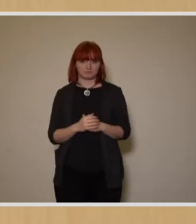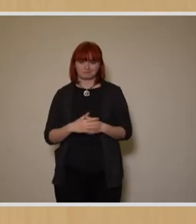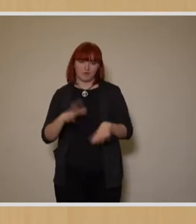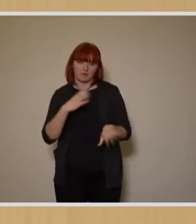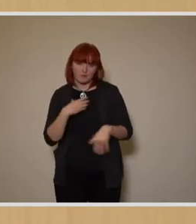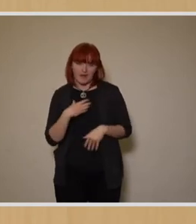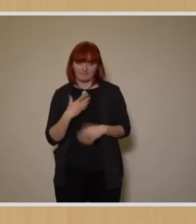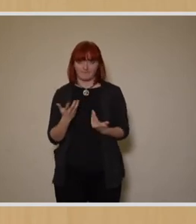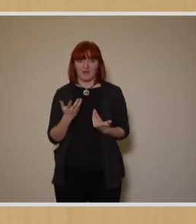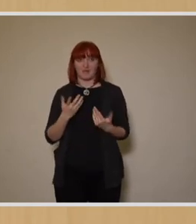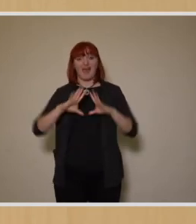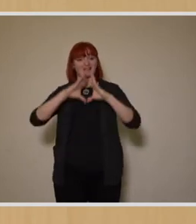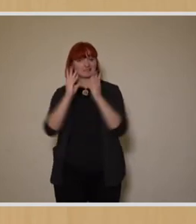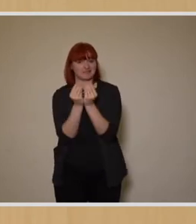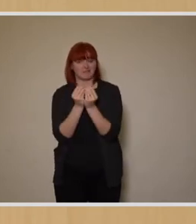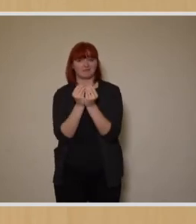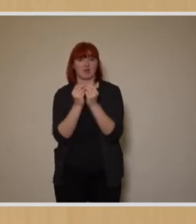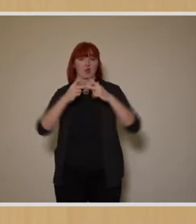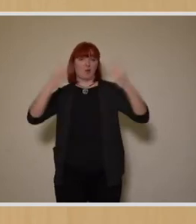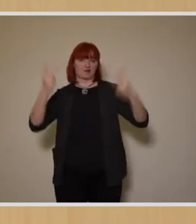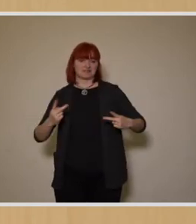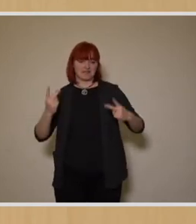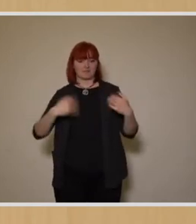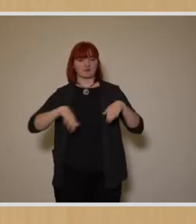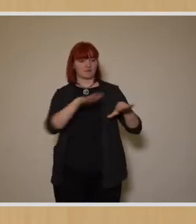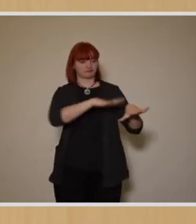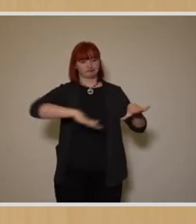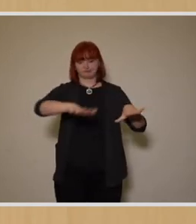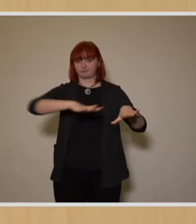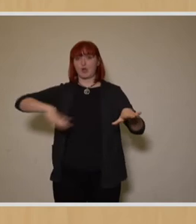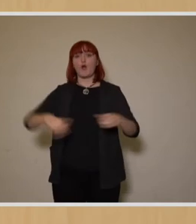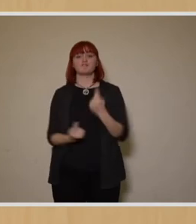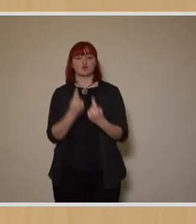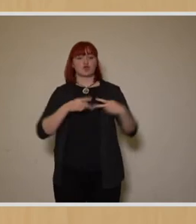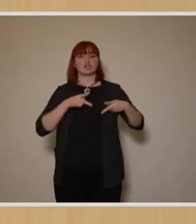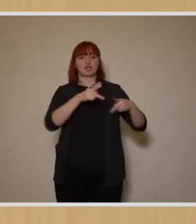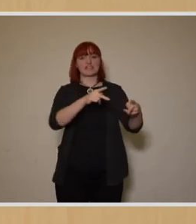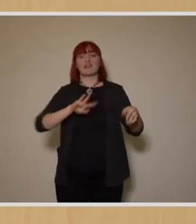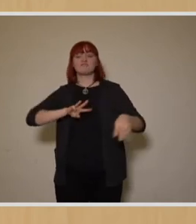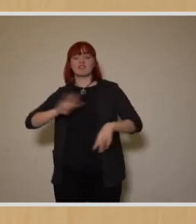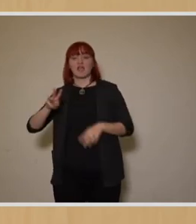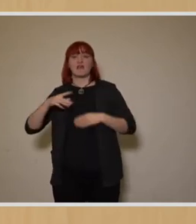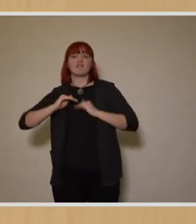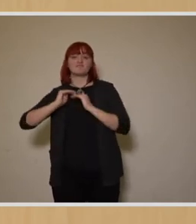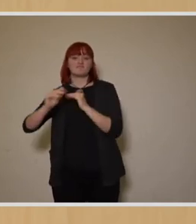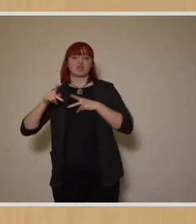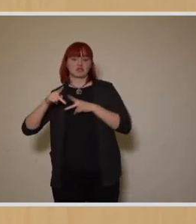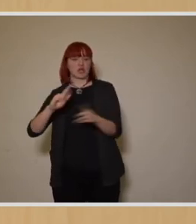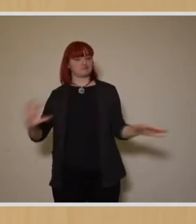einem Gesamtentwicklungskonzept der zusammenhängenden städtischen Grundstücke, Wurzner Straße, Rehefelder Straße,